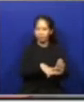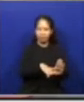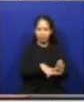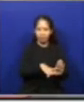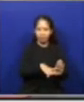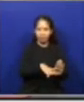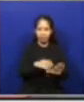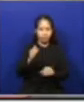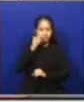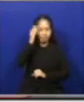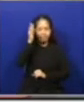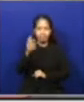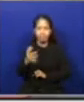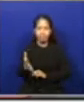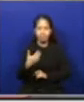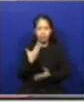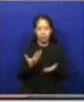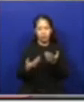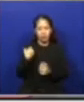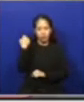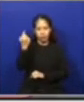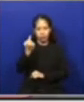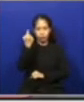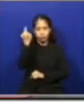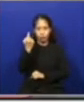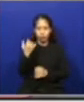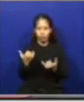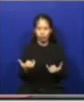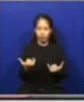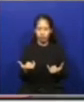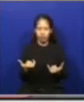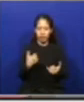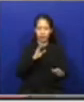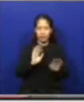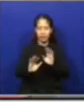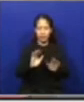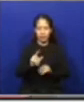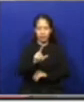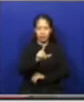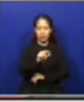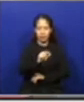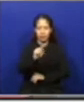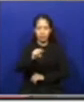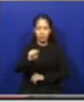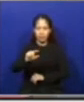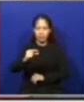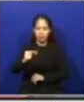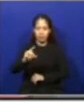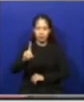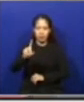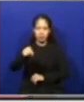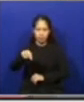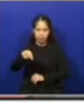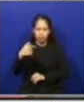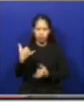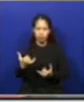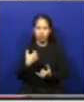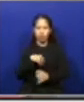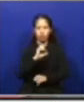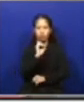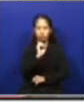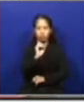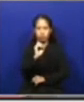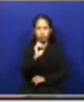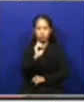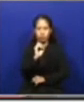ความเสียหายด้านการท่องเที่ยวที่เทียบเท่า 20% ของ GDP ตอนนี้ต้องกลับเป็นศูนย์เครื่